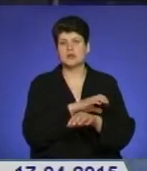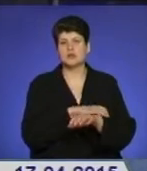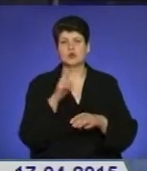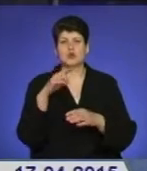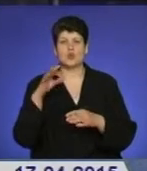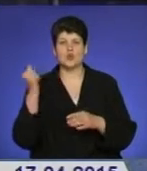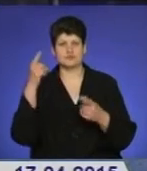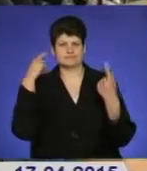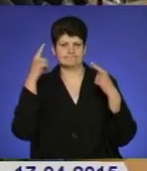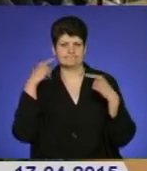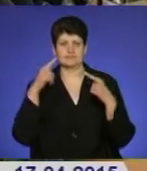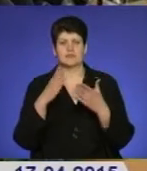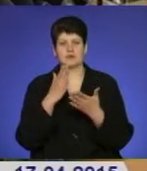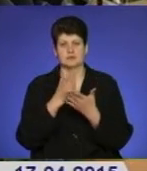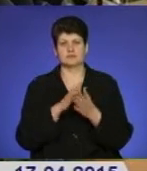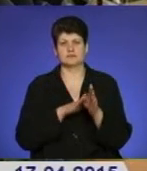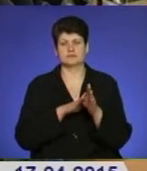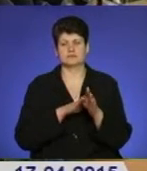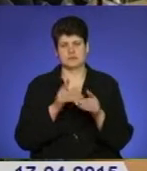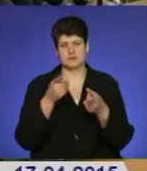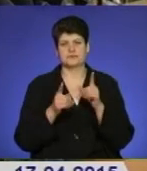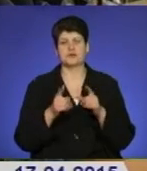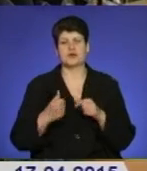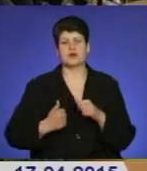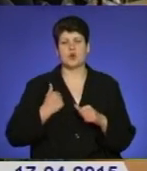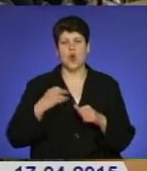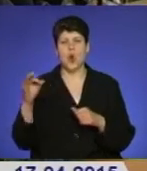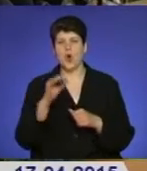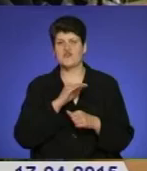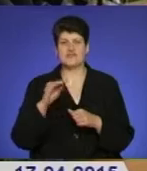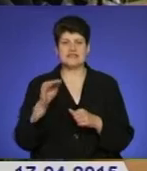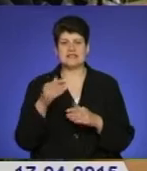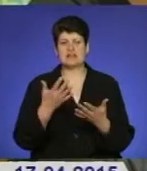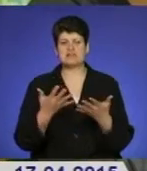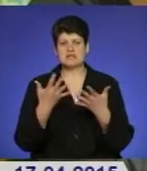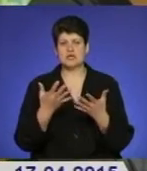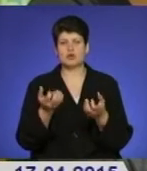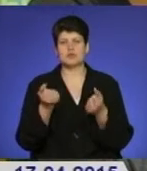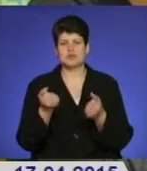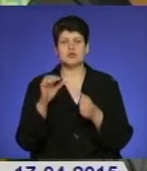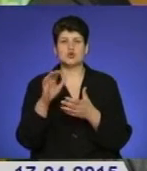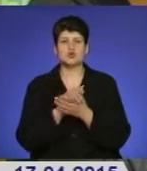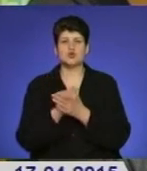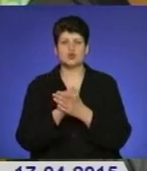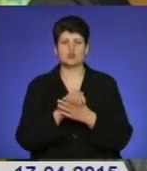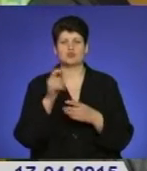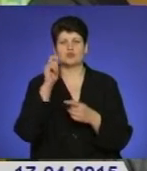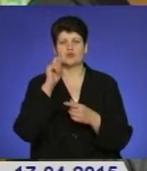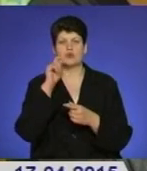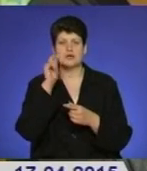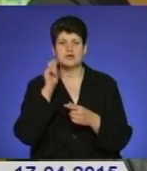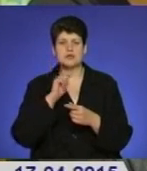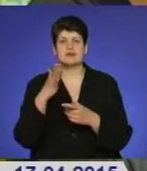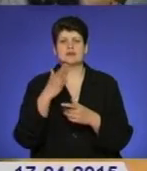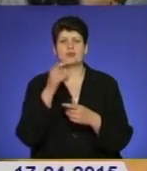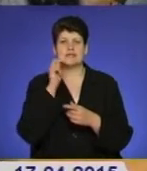справжніми героями. Офіційне визнання отримали Союз визволення України, Українські січові стрільці, Українська